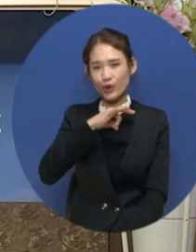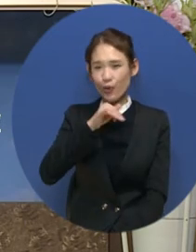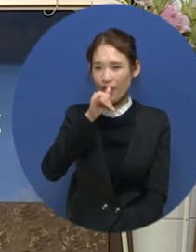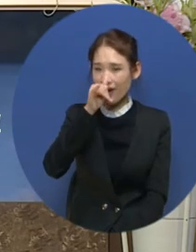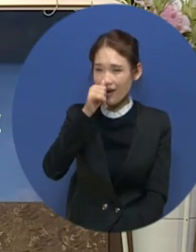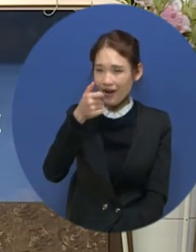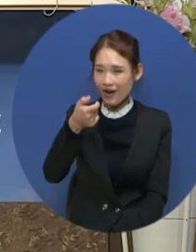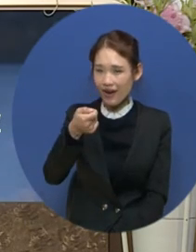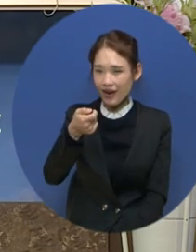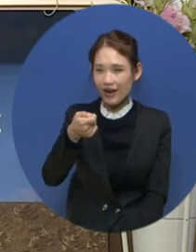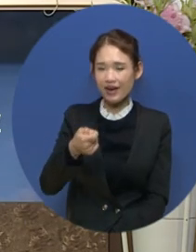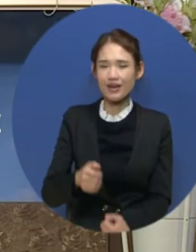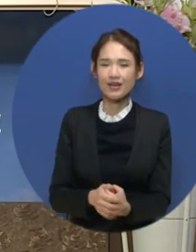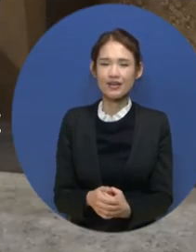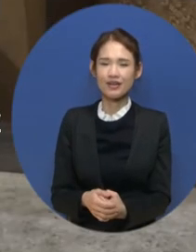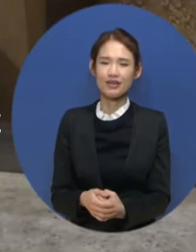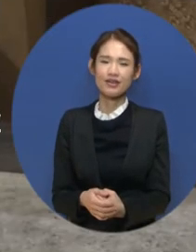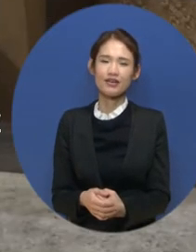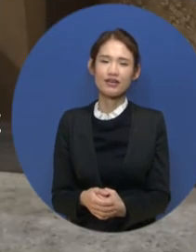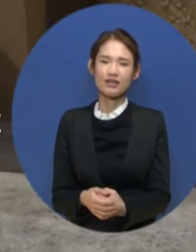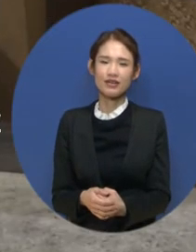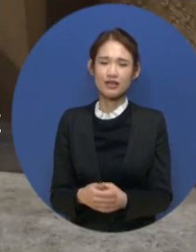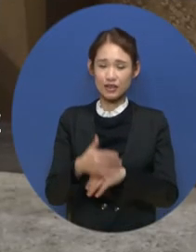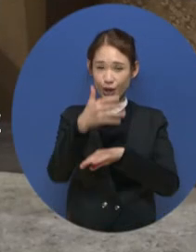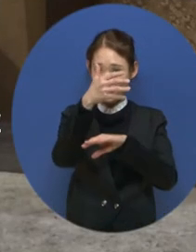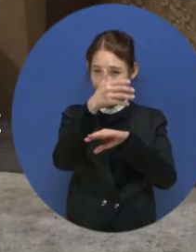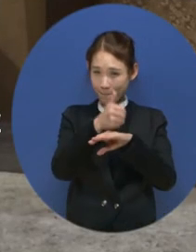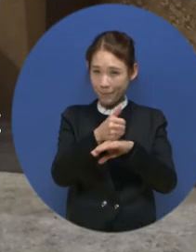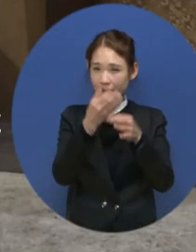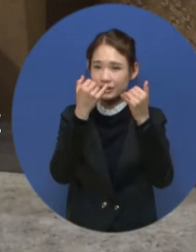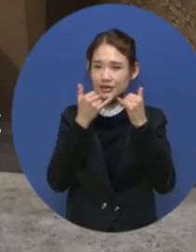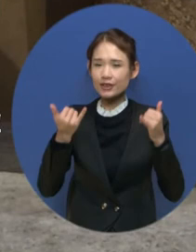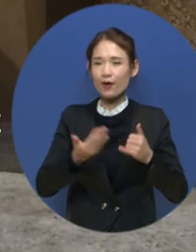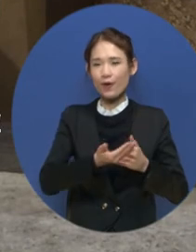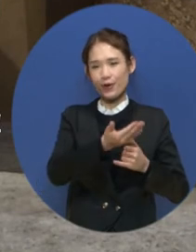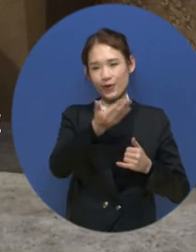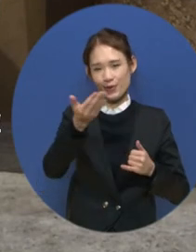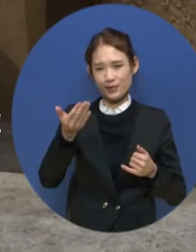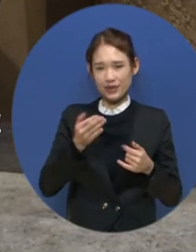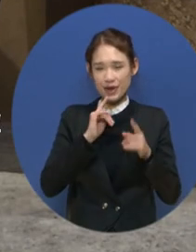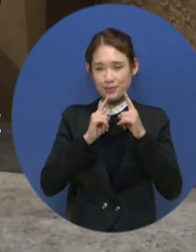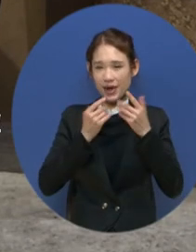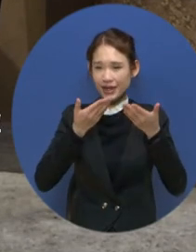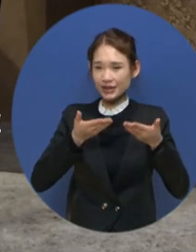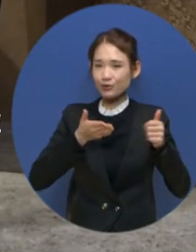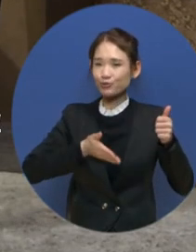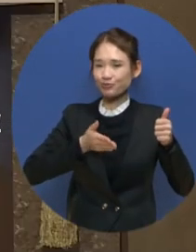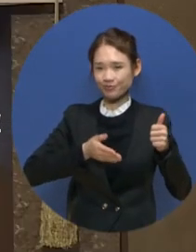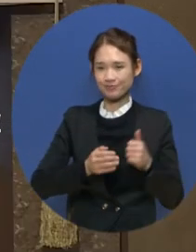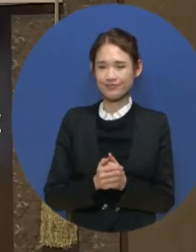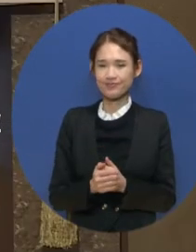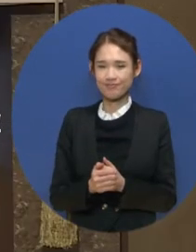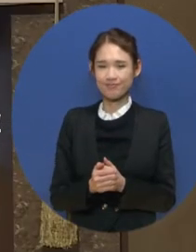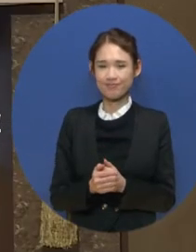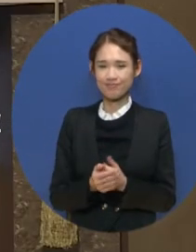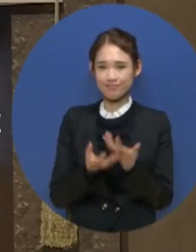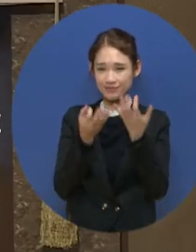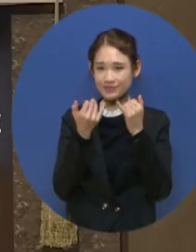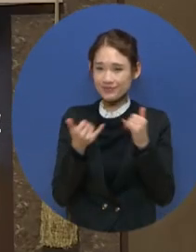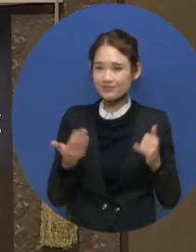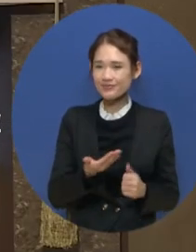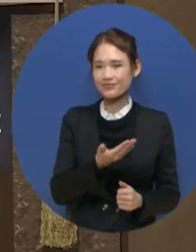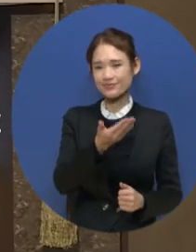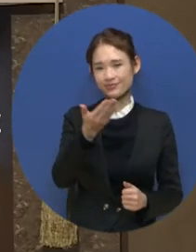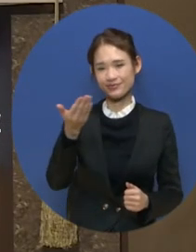일으켰던 것 같은데요 4 그럼 이제 마지막으로 시청자 분들께 한 말씀 부탁드리겠습니다 4 4 시청자